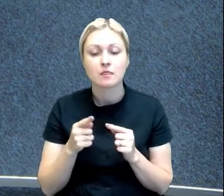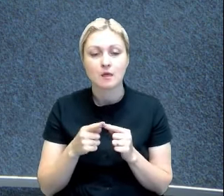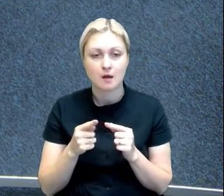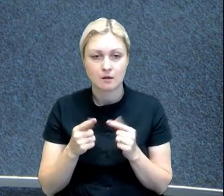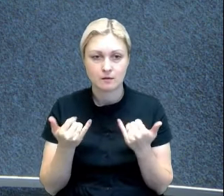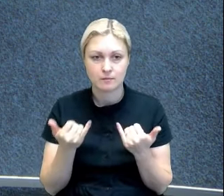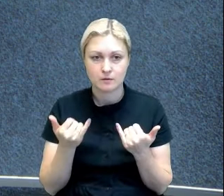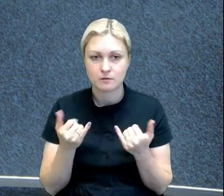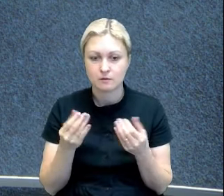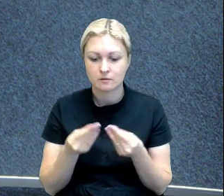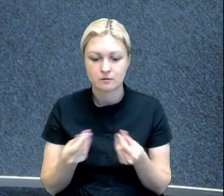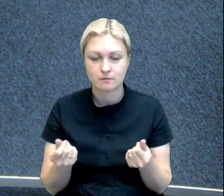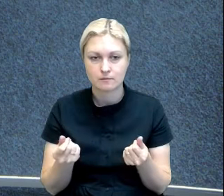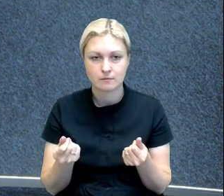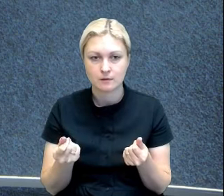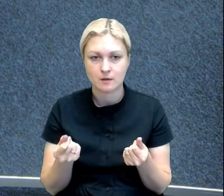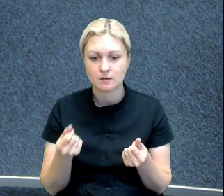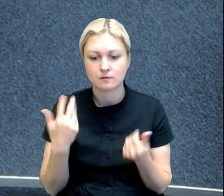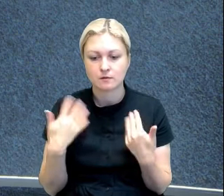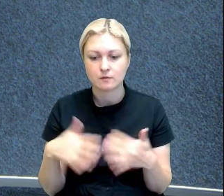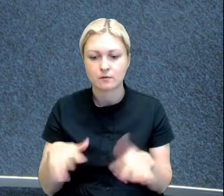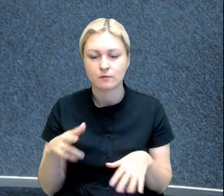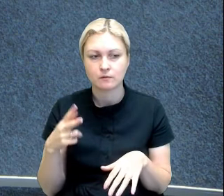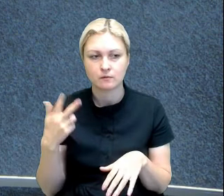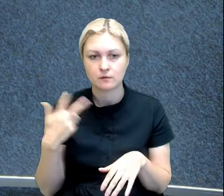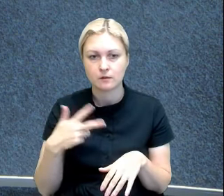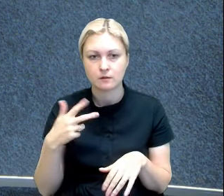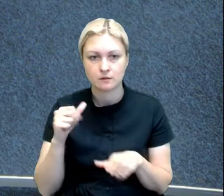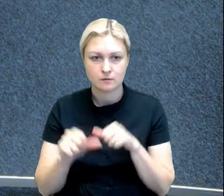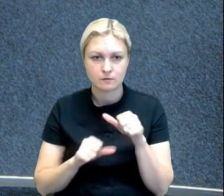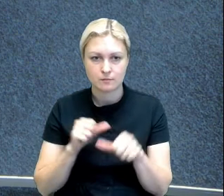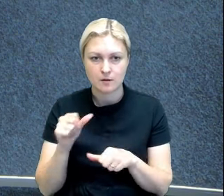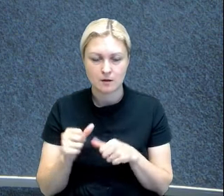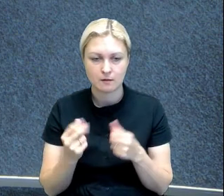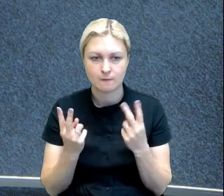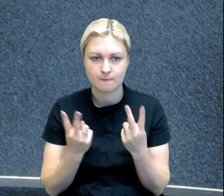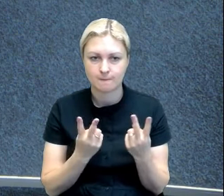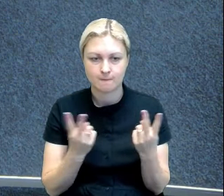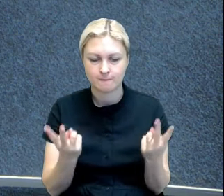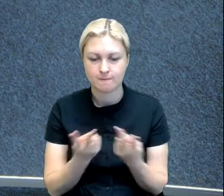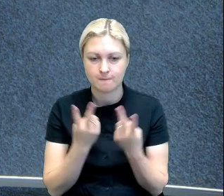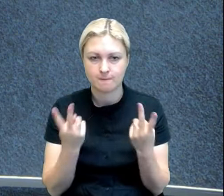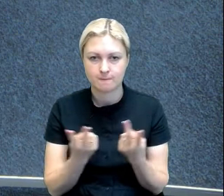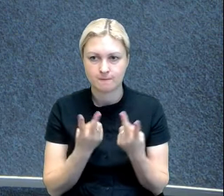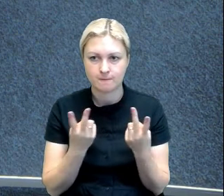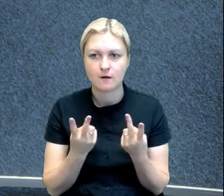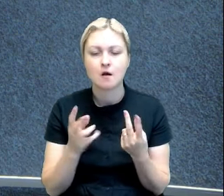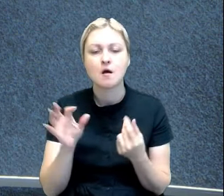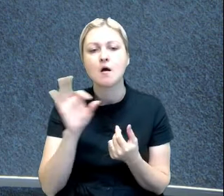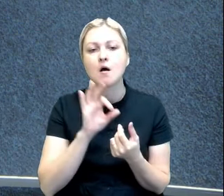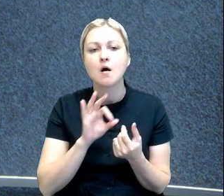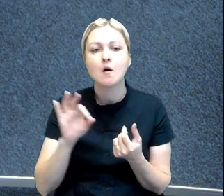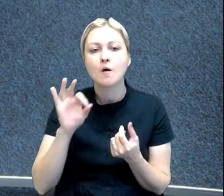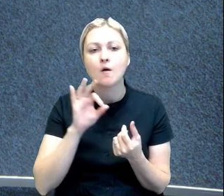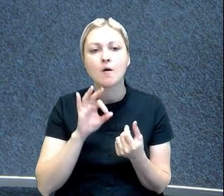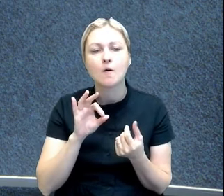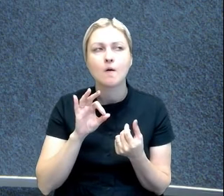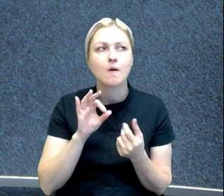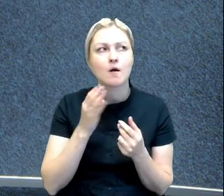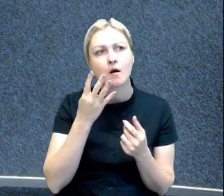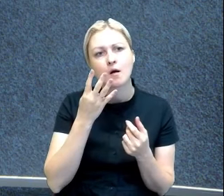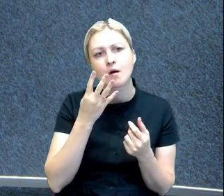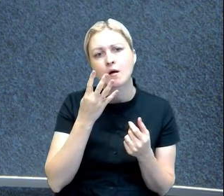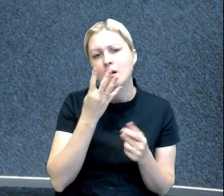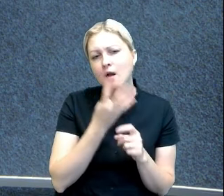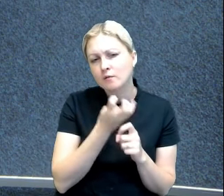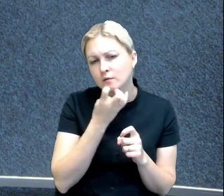neišsisprendžia 30 metų mes apie tos prities likimą jau svarstėme ko gero keturis ar penkis kartus